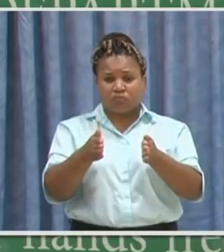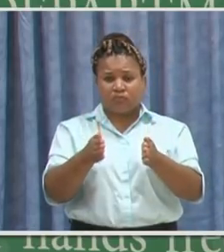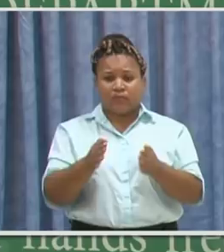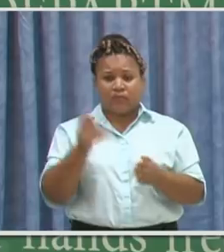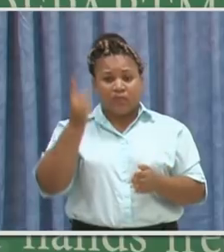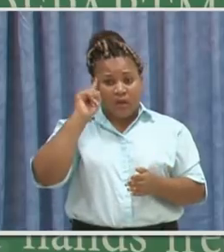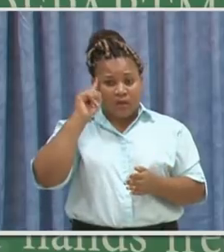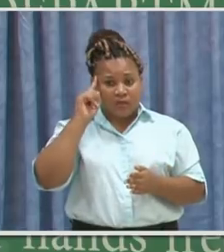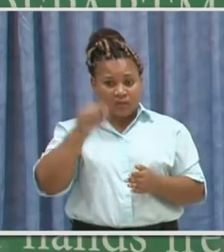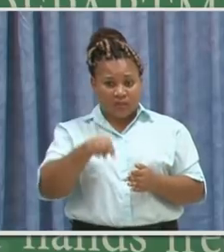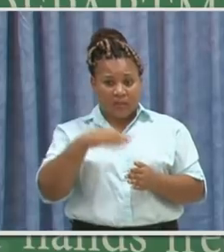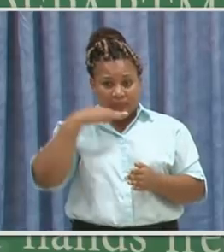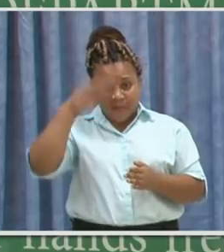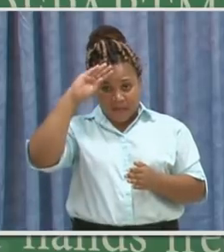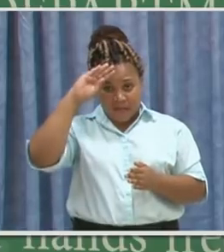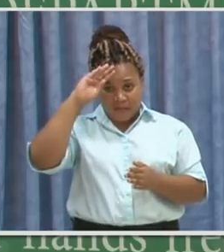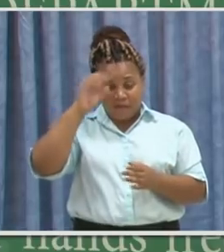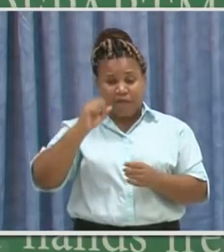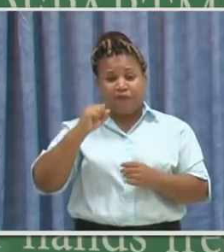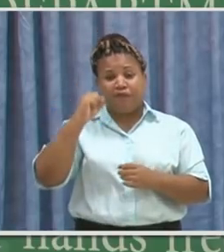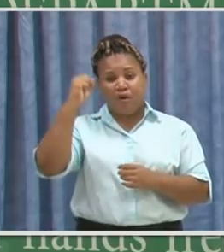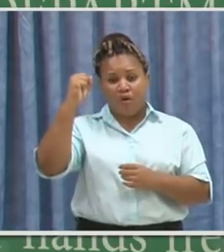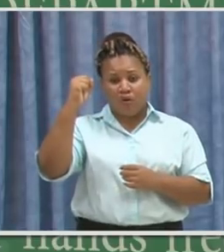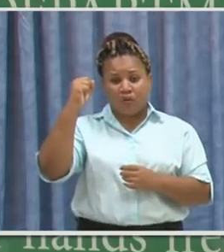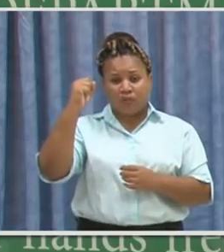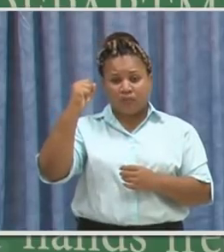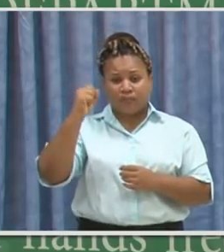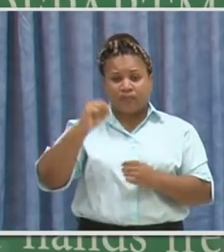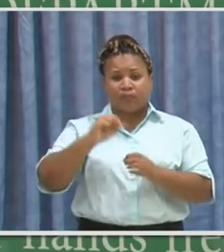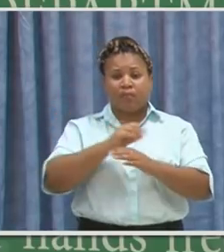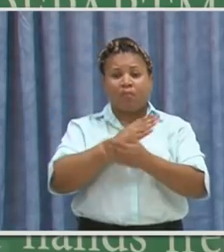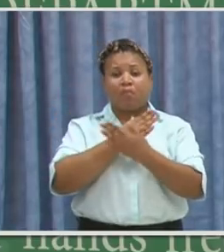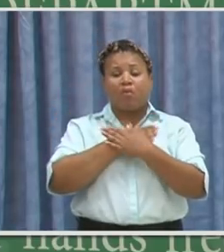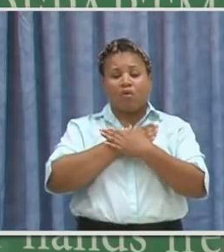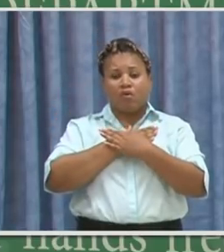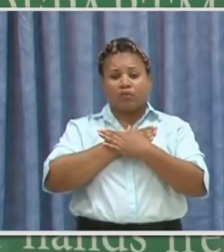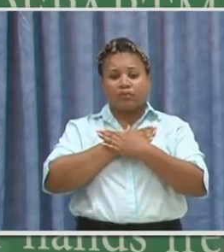maladie, même dans certains pays, même plus que COVID-19.